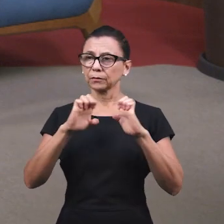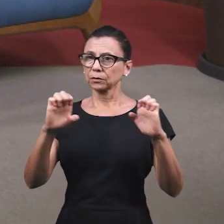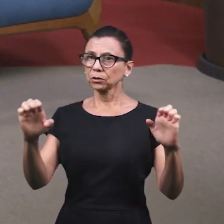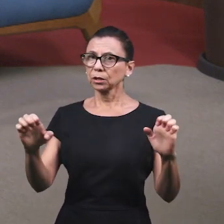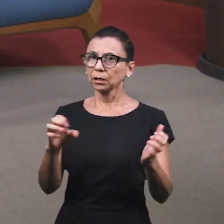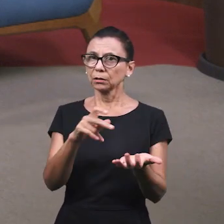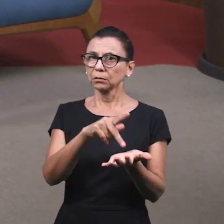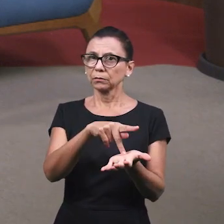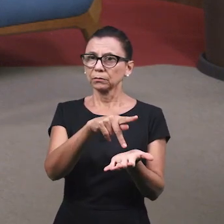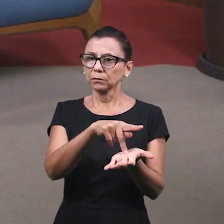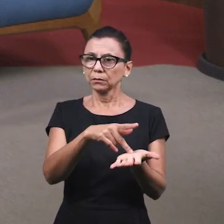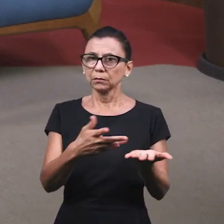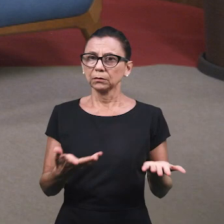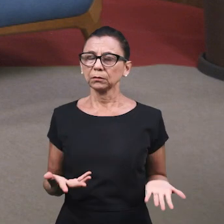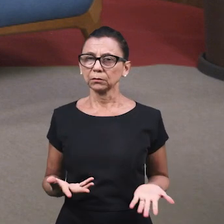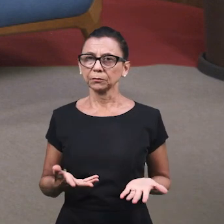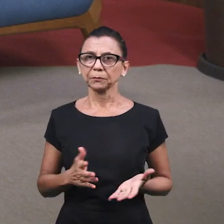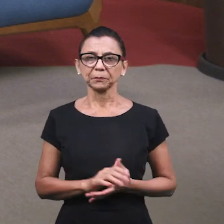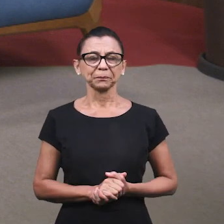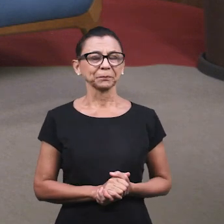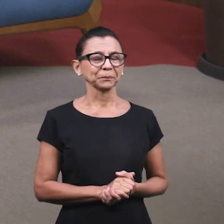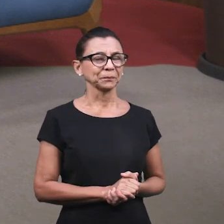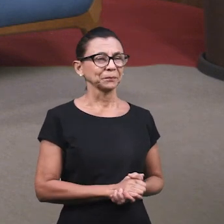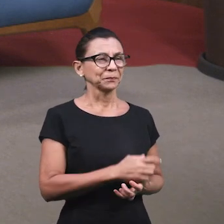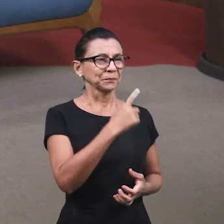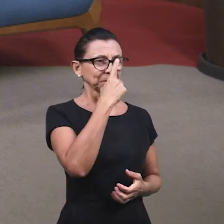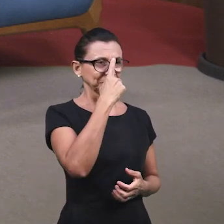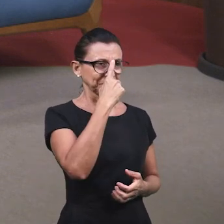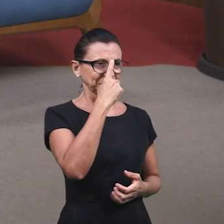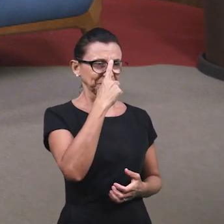la parole. Gloire à Jésus. Daniel.